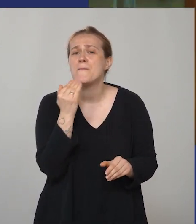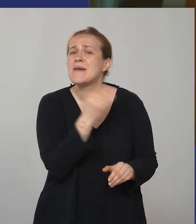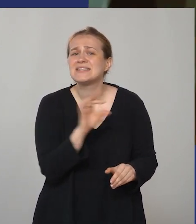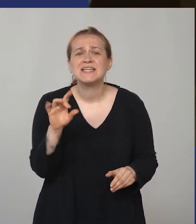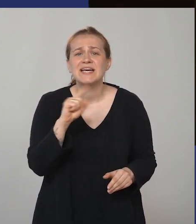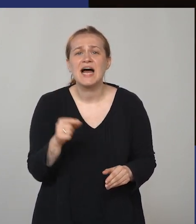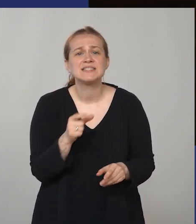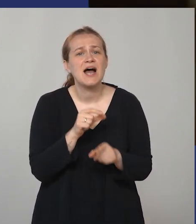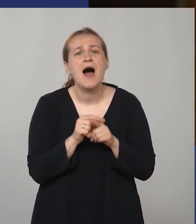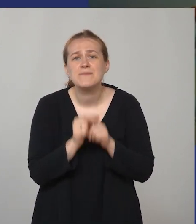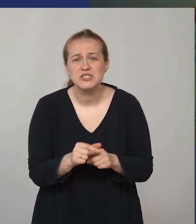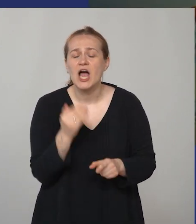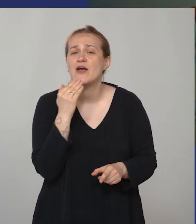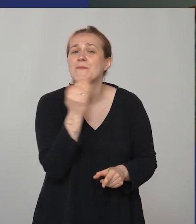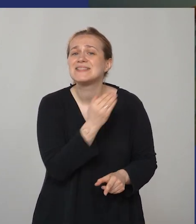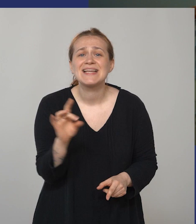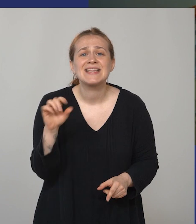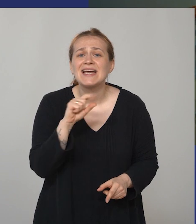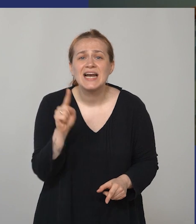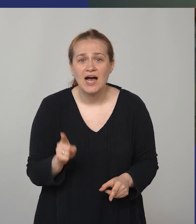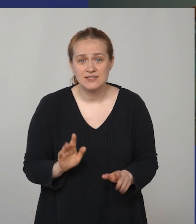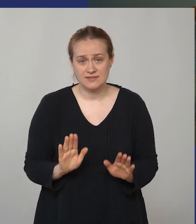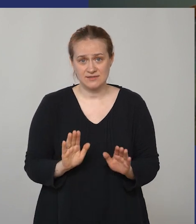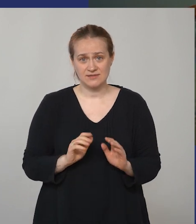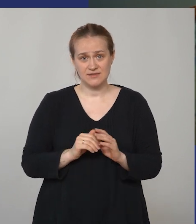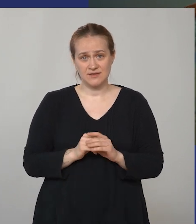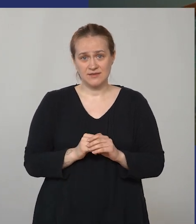последний раз, обещаю, последний раз.